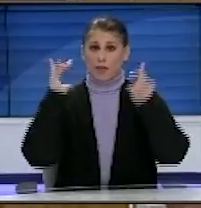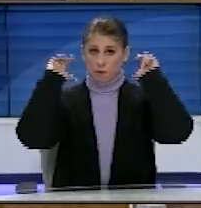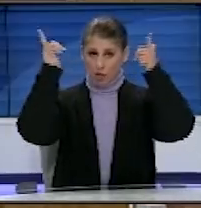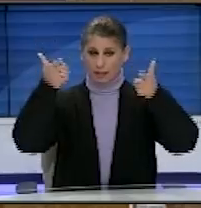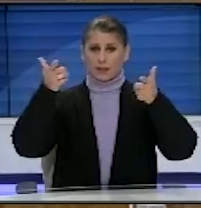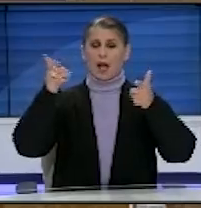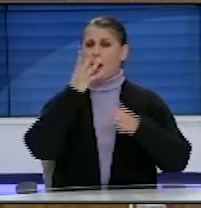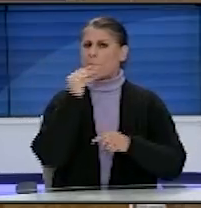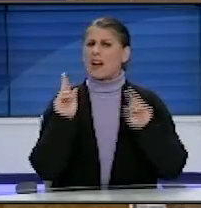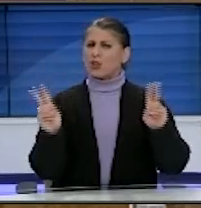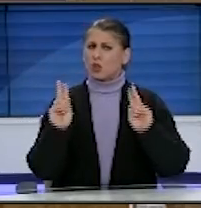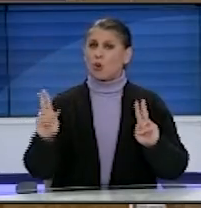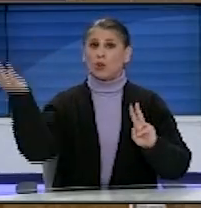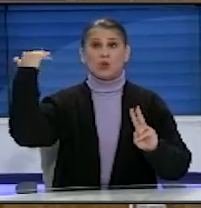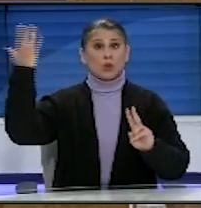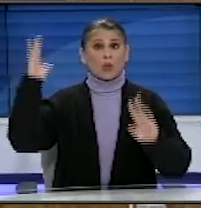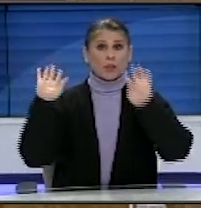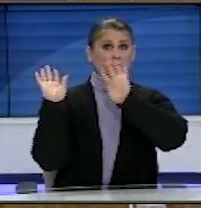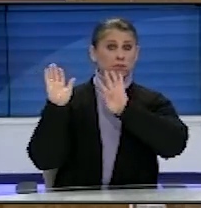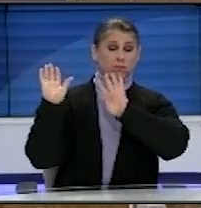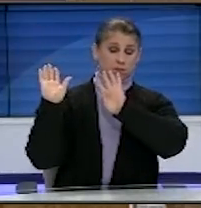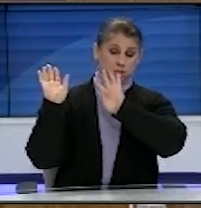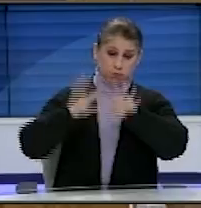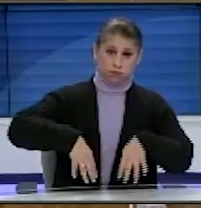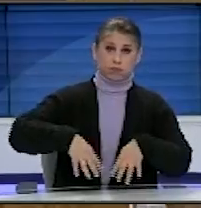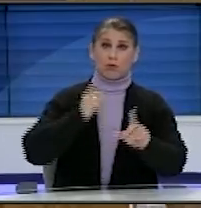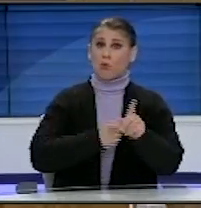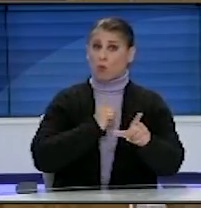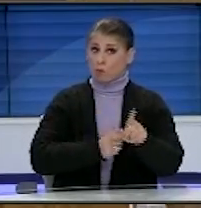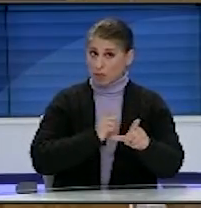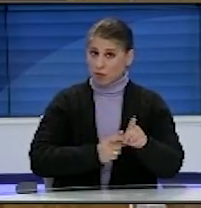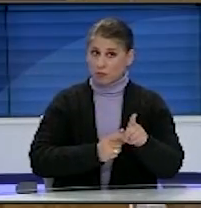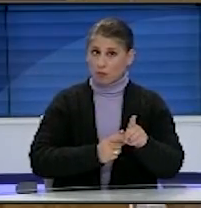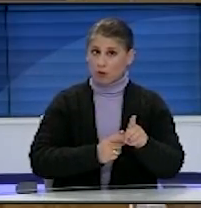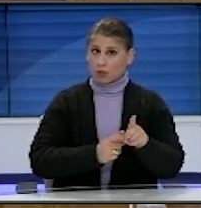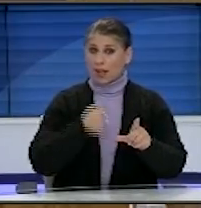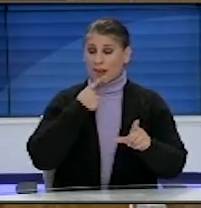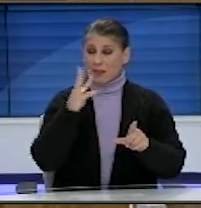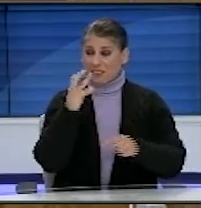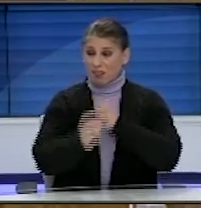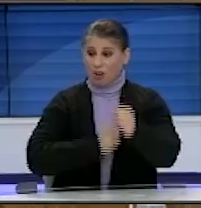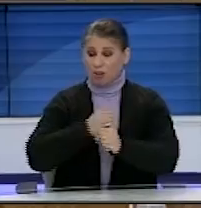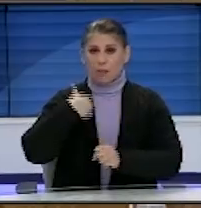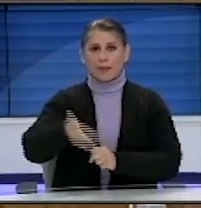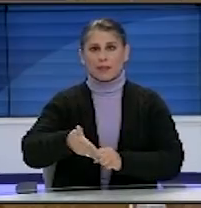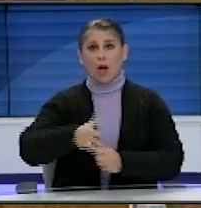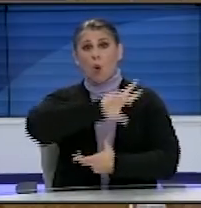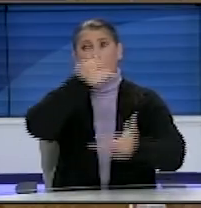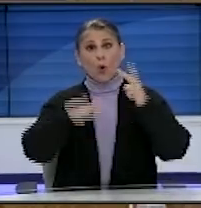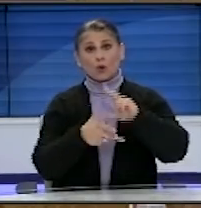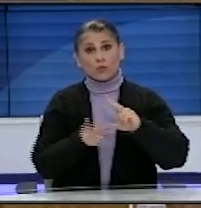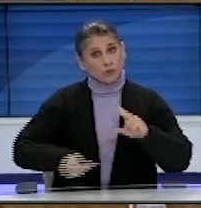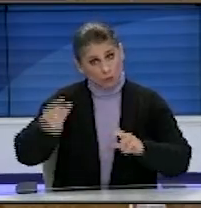των πανηγυρισμών εκείνη την εποχή, μπορεί να απαντήσει με το χέρι στην καρδιά αν ο κόσμος έγινε πιο